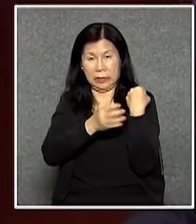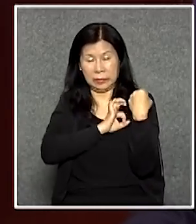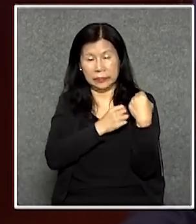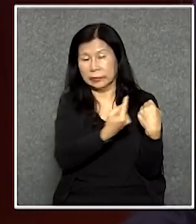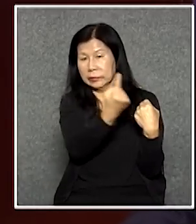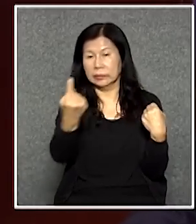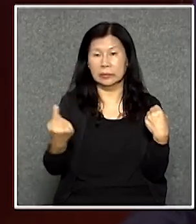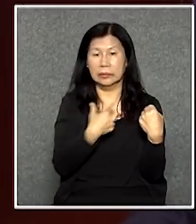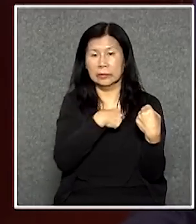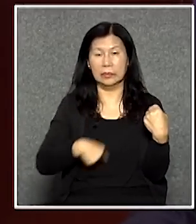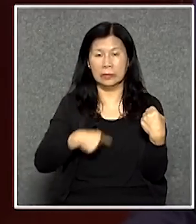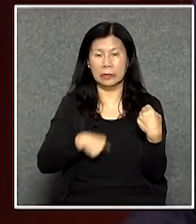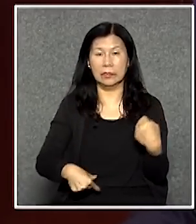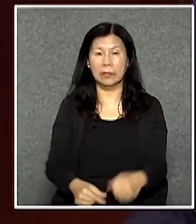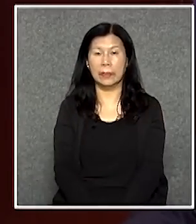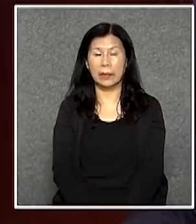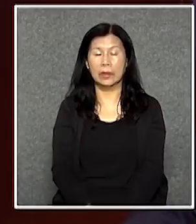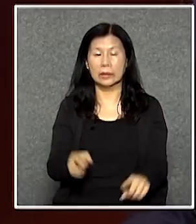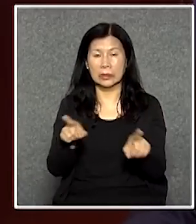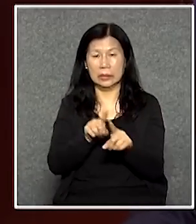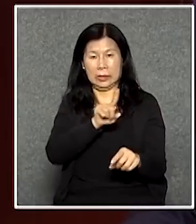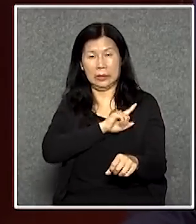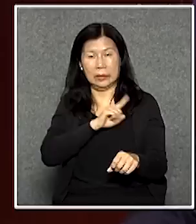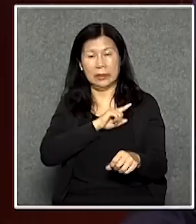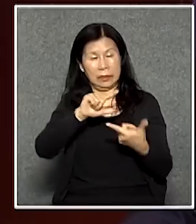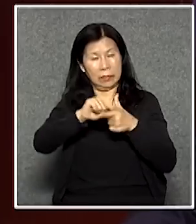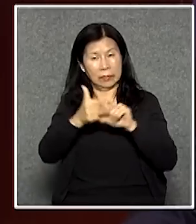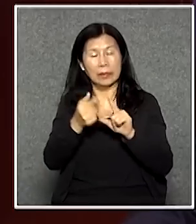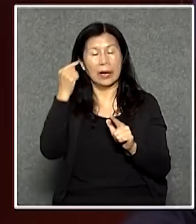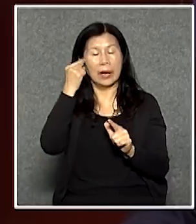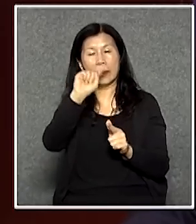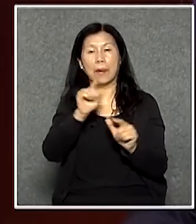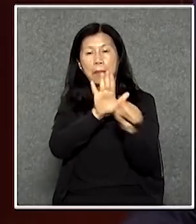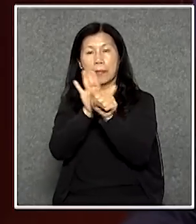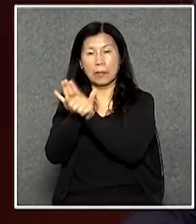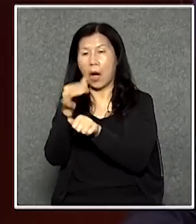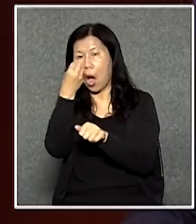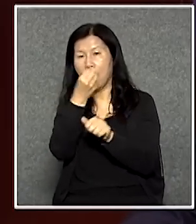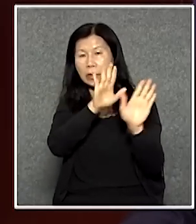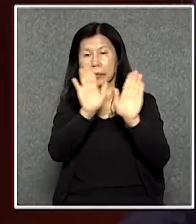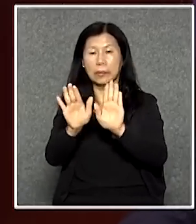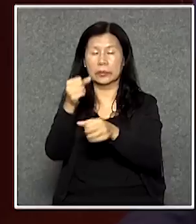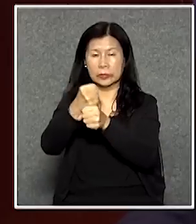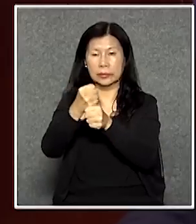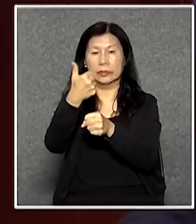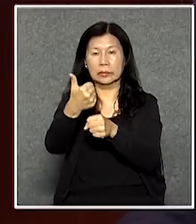員都係用自己嘅方式為香港服務嘅。